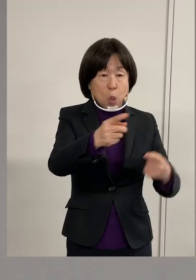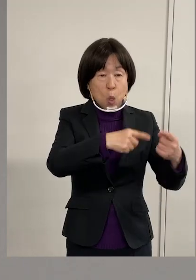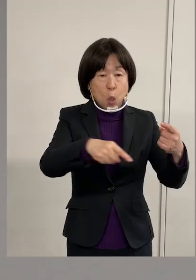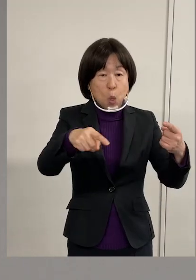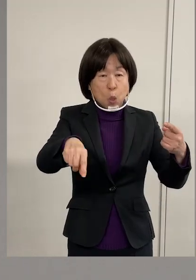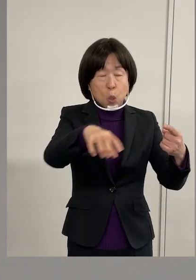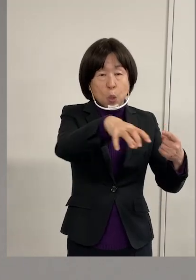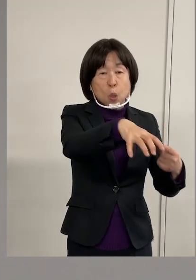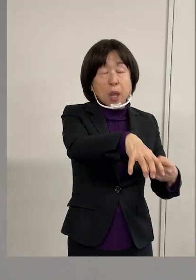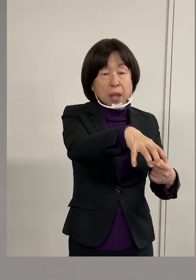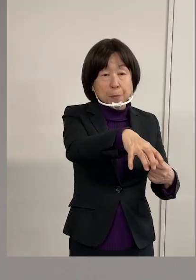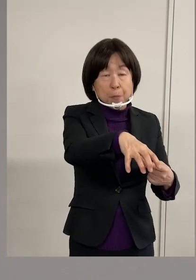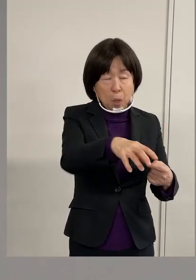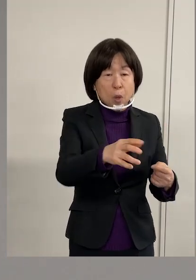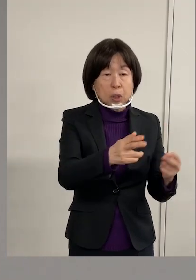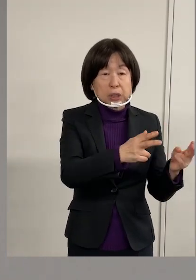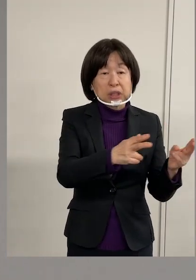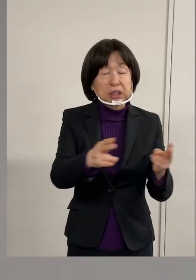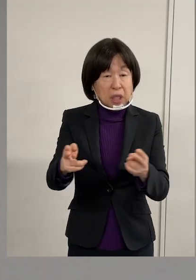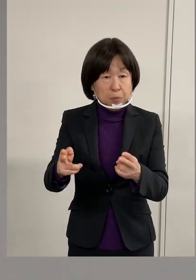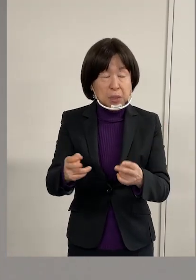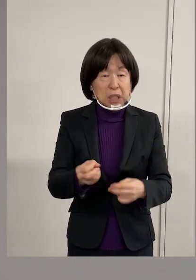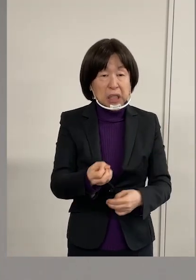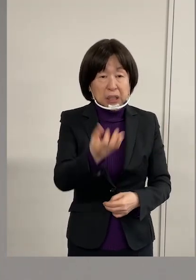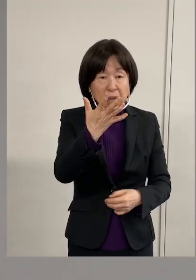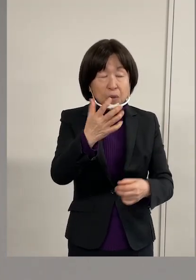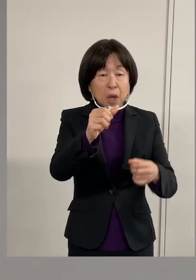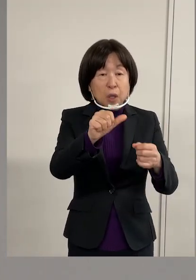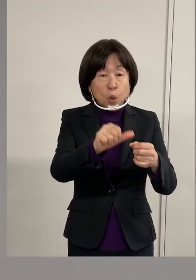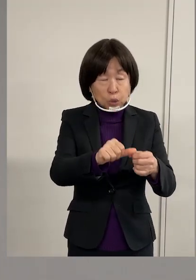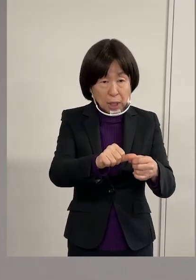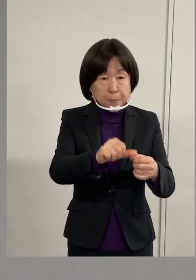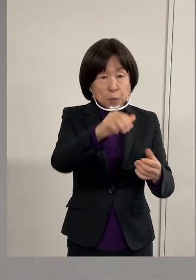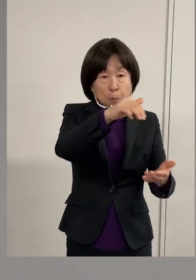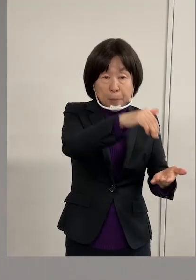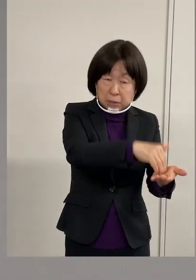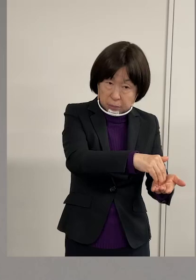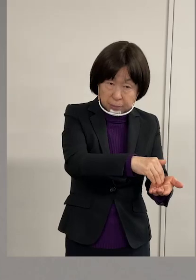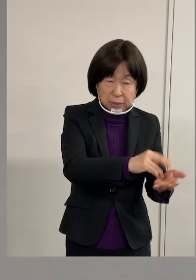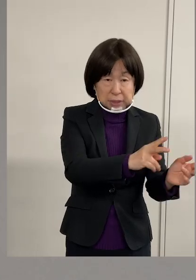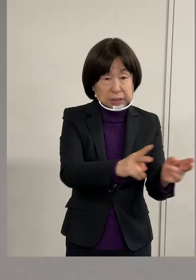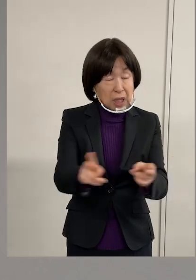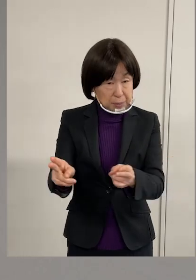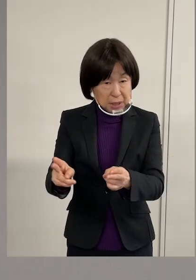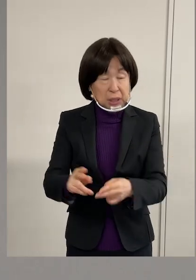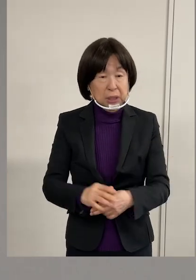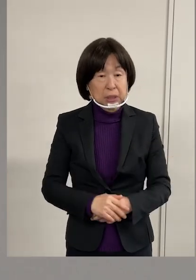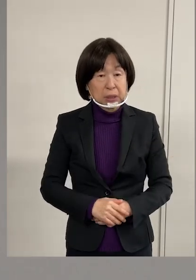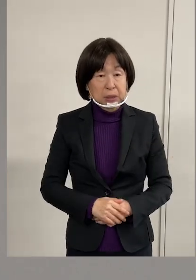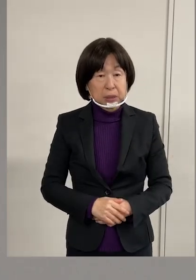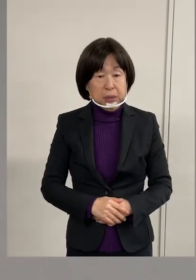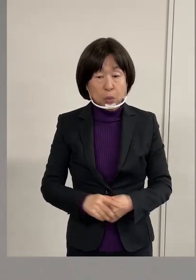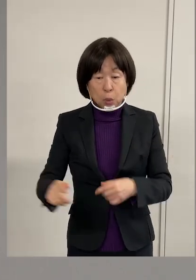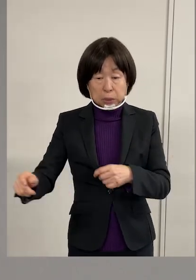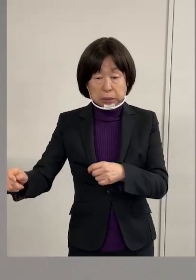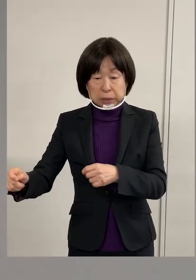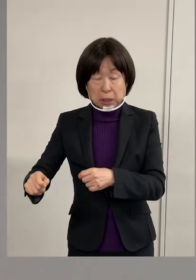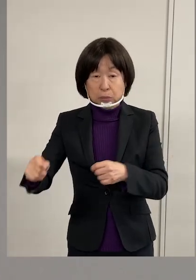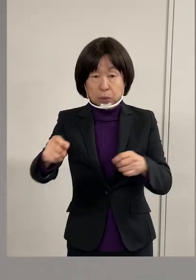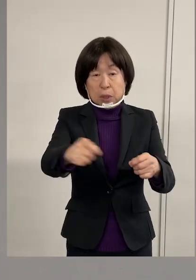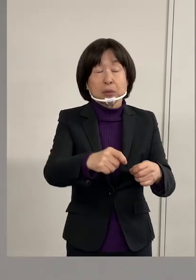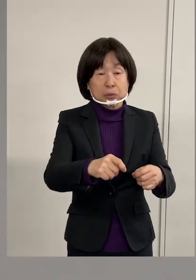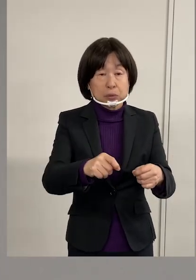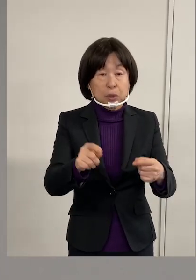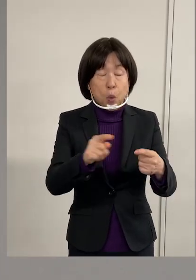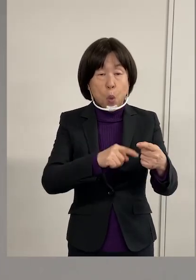波公園は令和5年度末までに完成をさせる予定なので、だから近隣の500メーター近くに2つの公園が